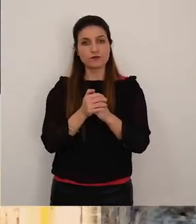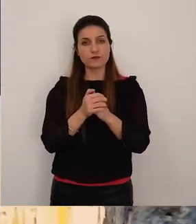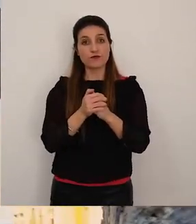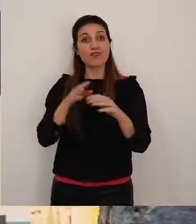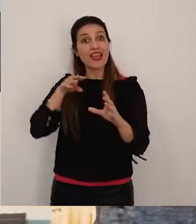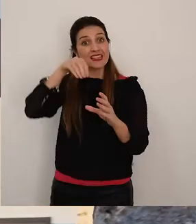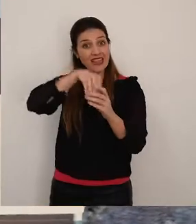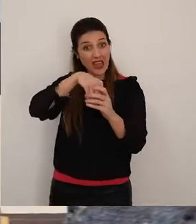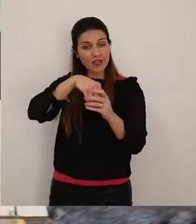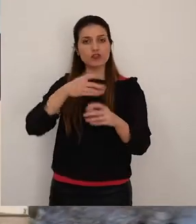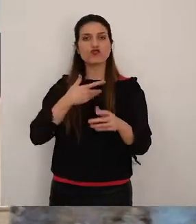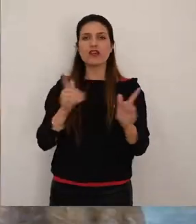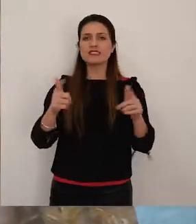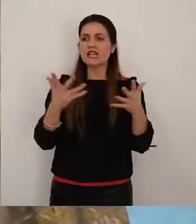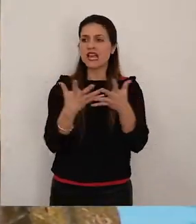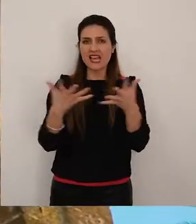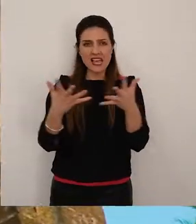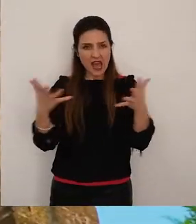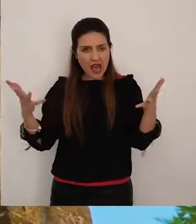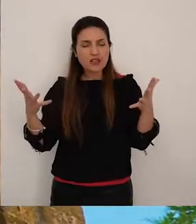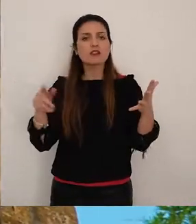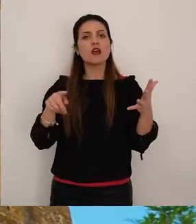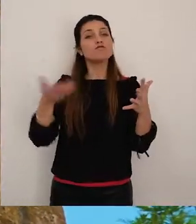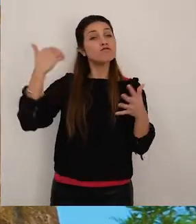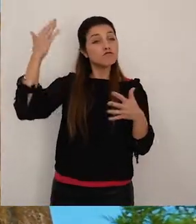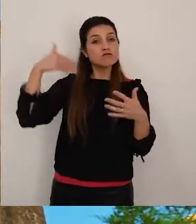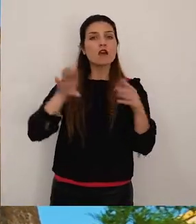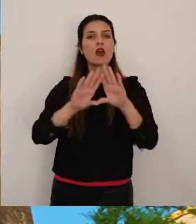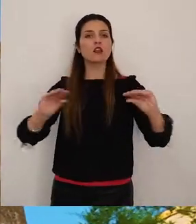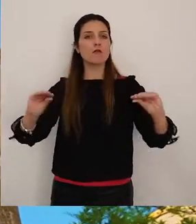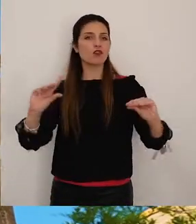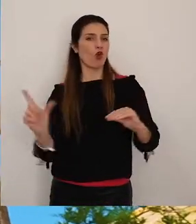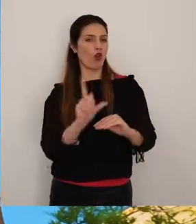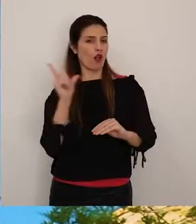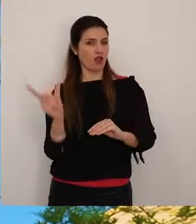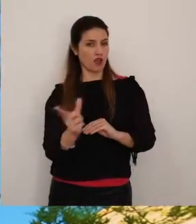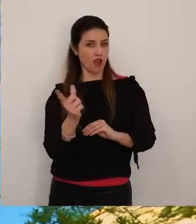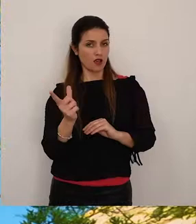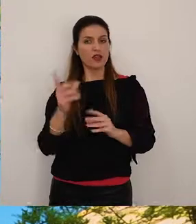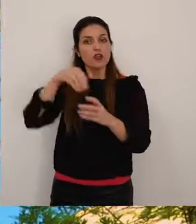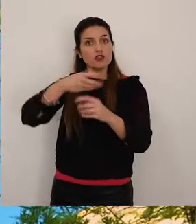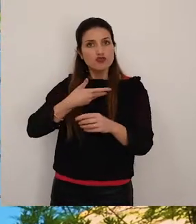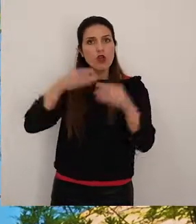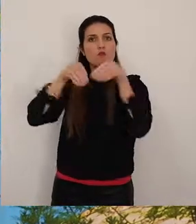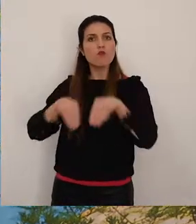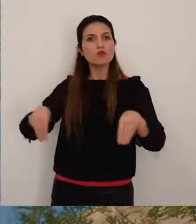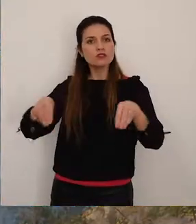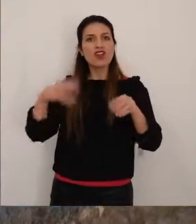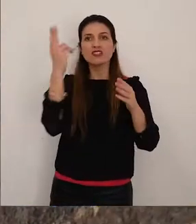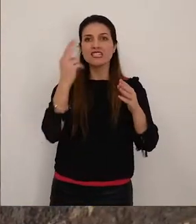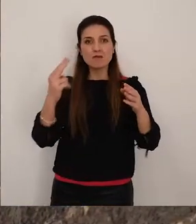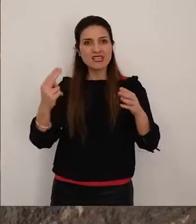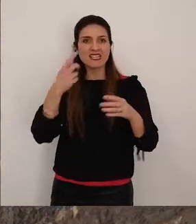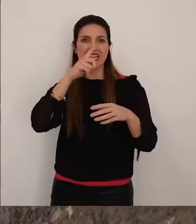È costituito all'interno da stanze ampie un tempo sontuosamente arredate, in cui era allestito un museo privato con dipinti